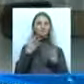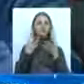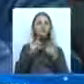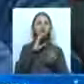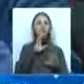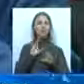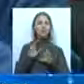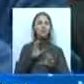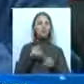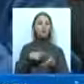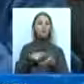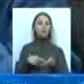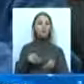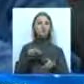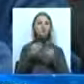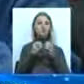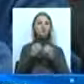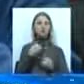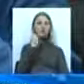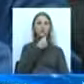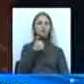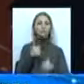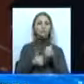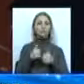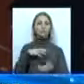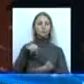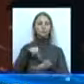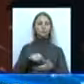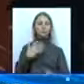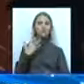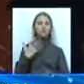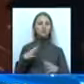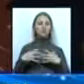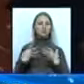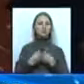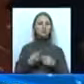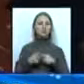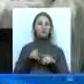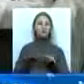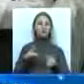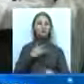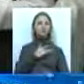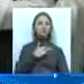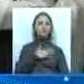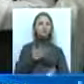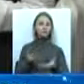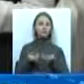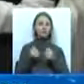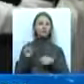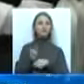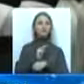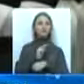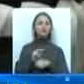бастап аталып өтілуде. Айтулы күнге орай ұйымдастырылған байқауға өңірден 5 қамқоршы отбасы және олардың отбасында тәрбиеленіп жатқан